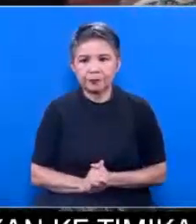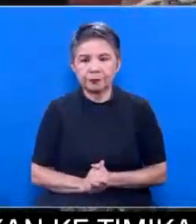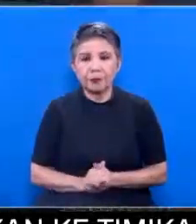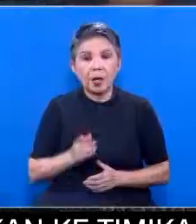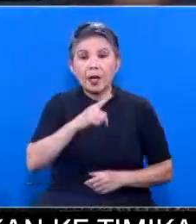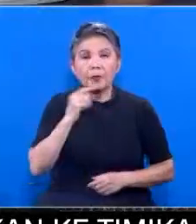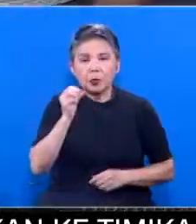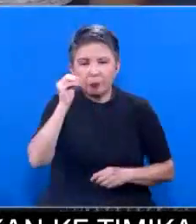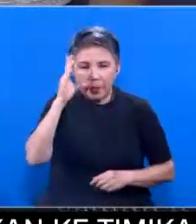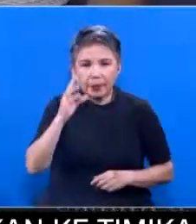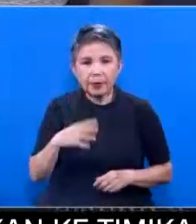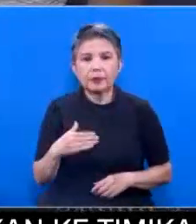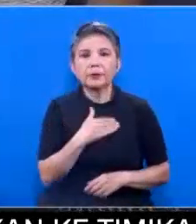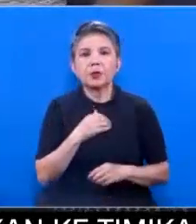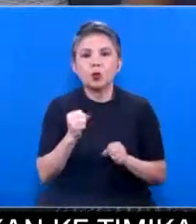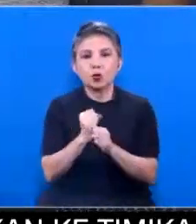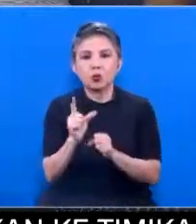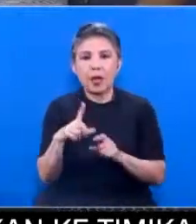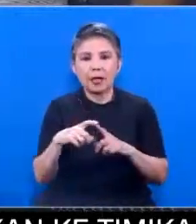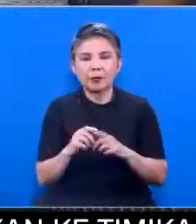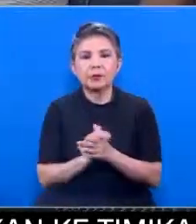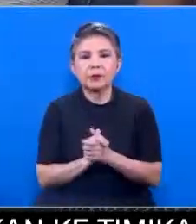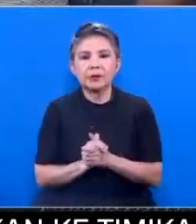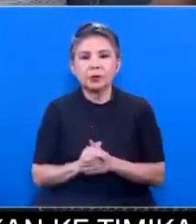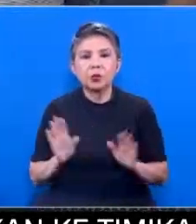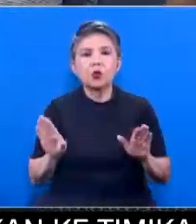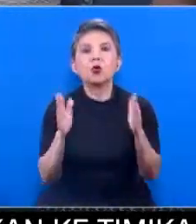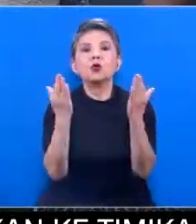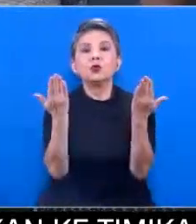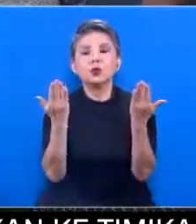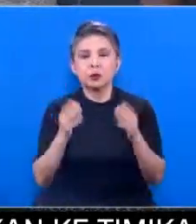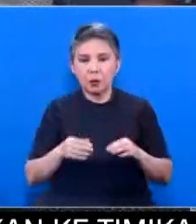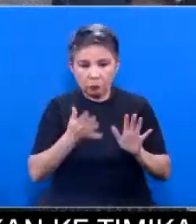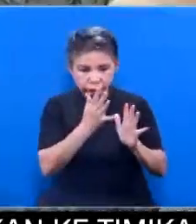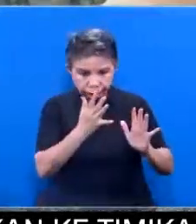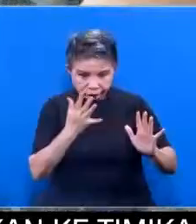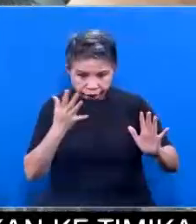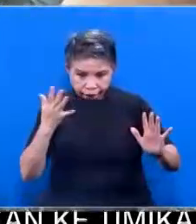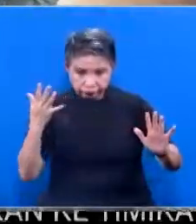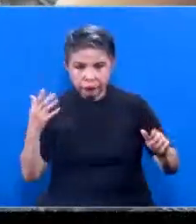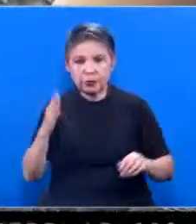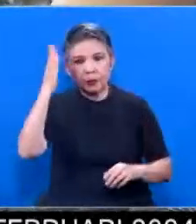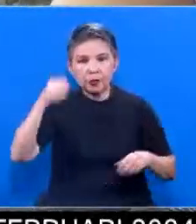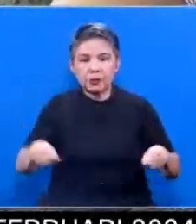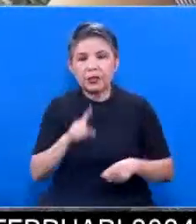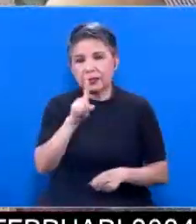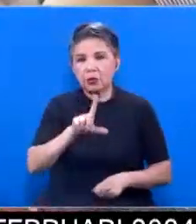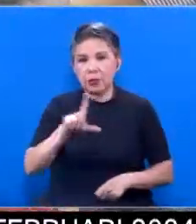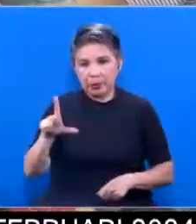Sejak Minggu pagi, warga Desa Gulang, Kecamatan Mejobo, Kudus, Jawa Tengah, sudah antri demi mendapat minyak goreng kemasan 1